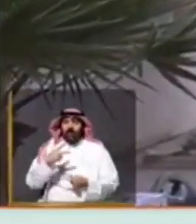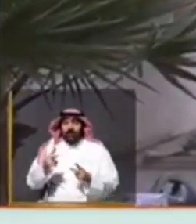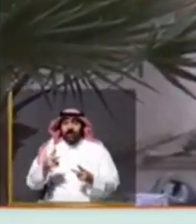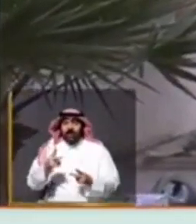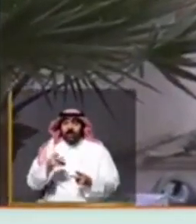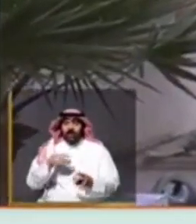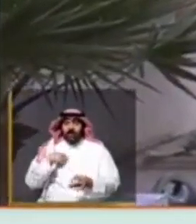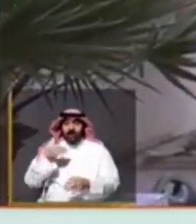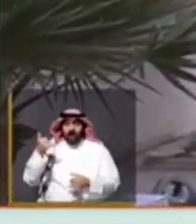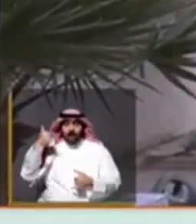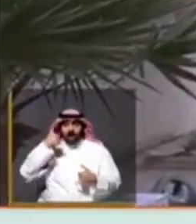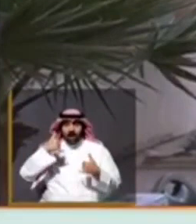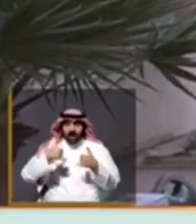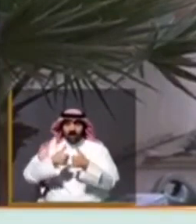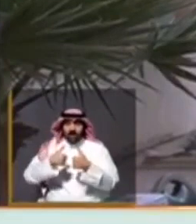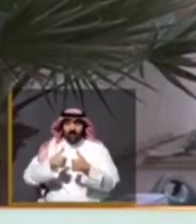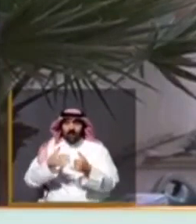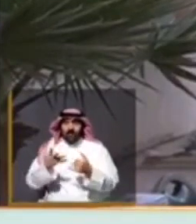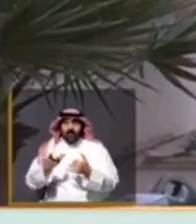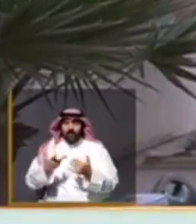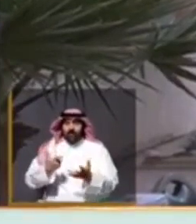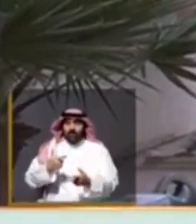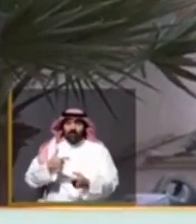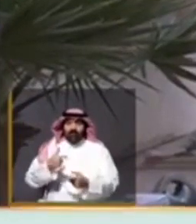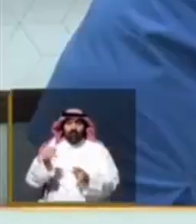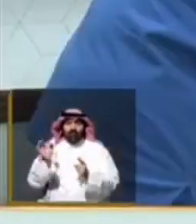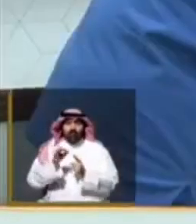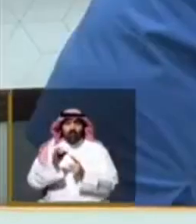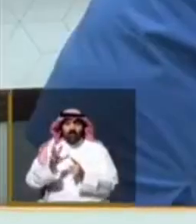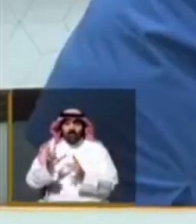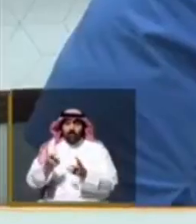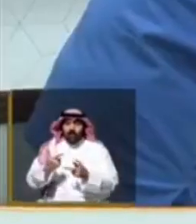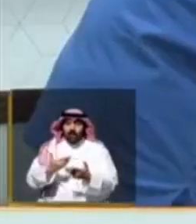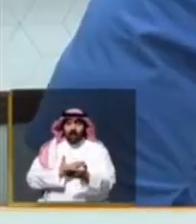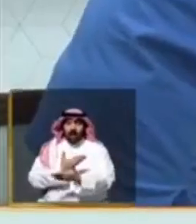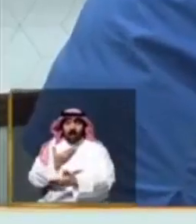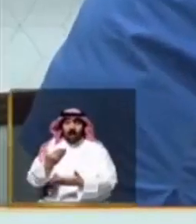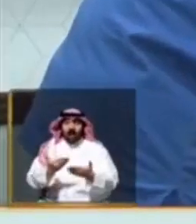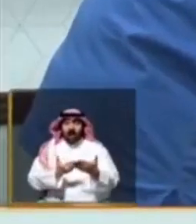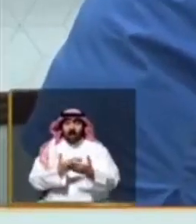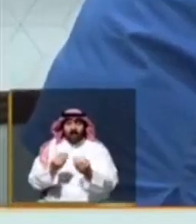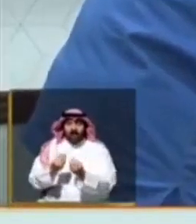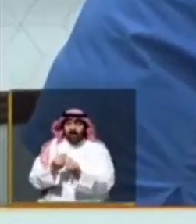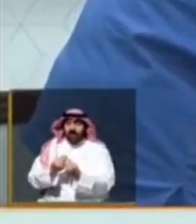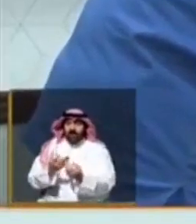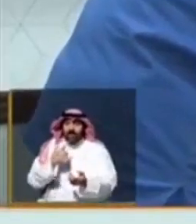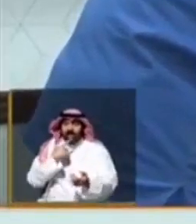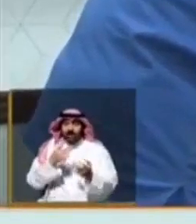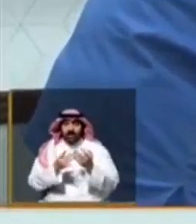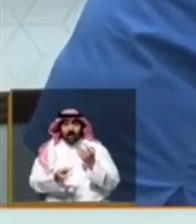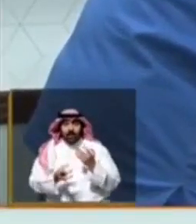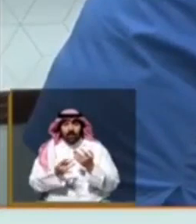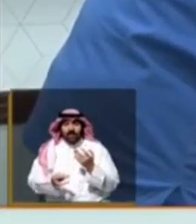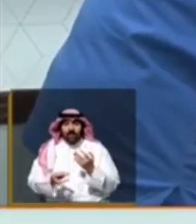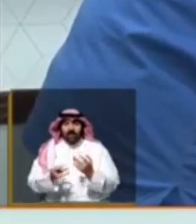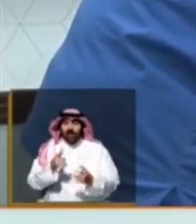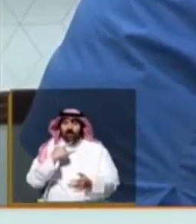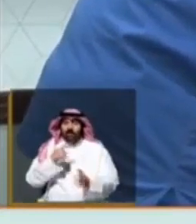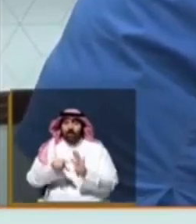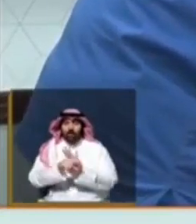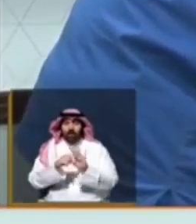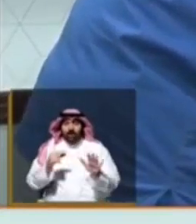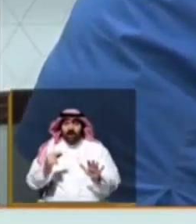حال رغبته يكون التواصل من خلال قنوات التواصل المباشرة للحملة والتي من خلالها يقدم المتبرع المعلومة